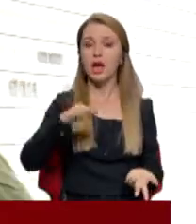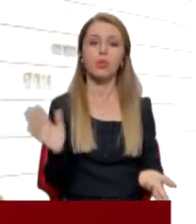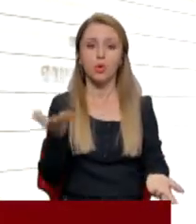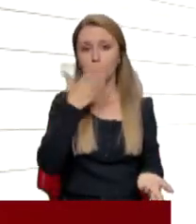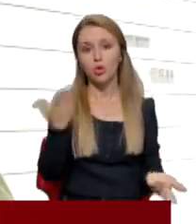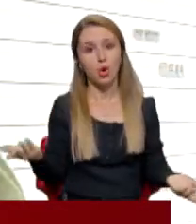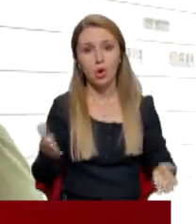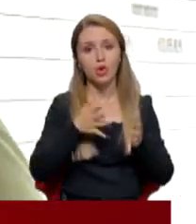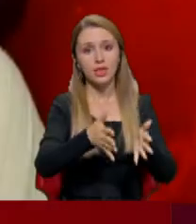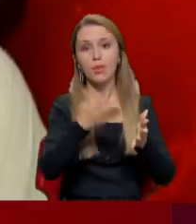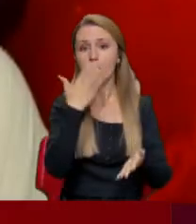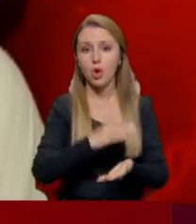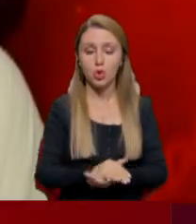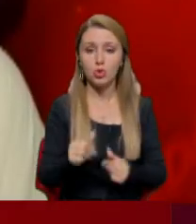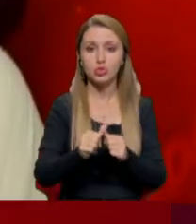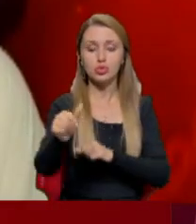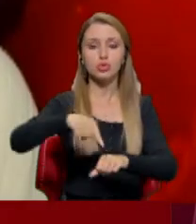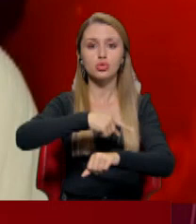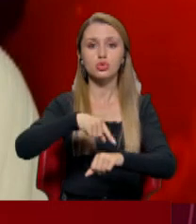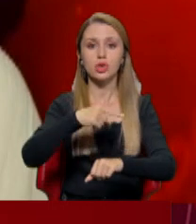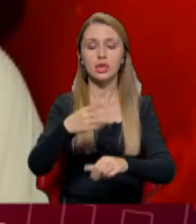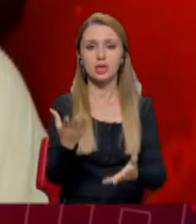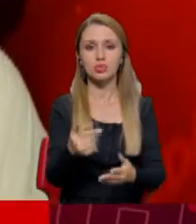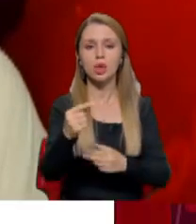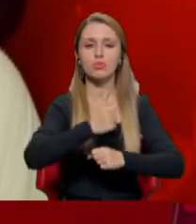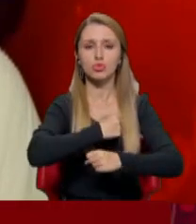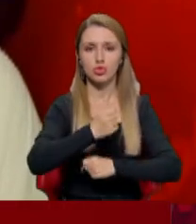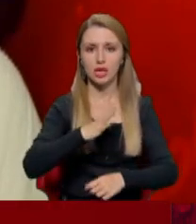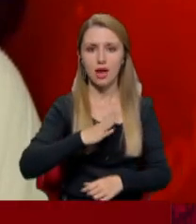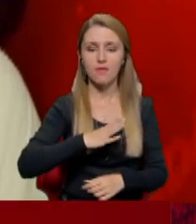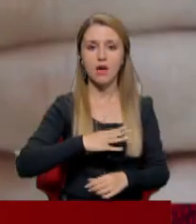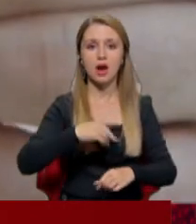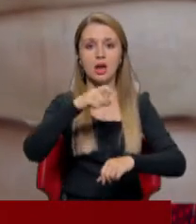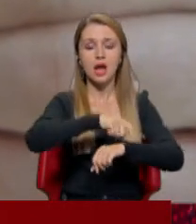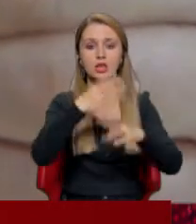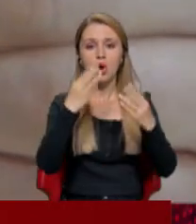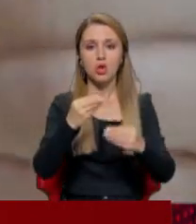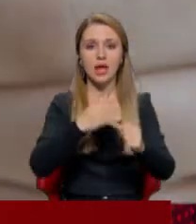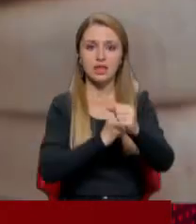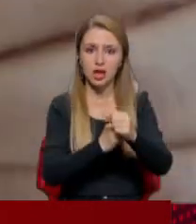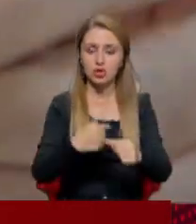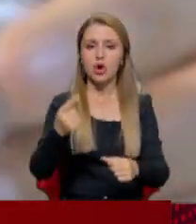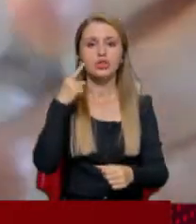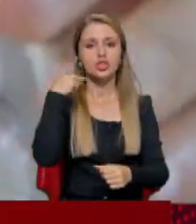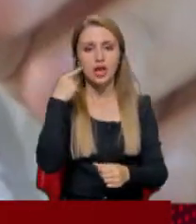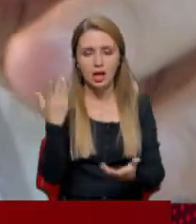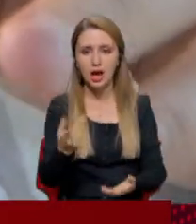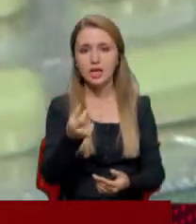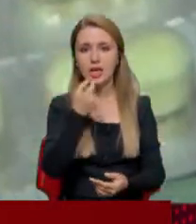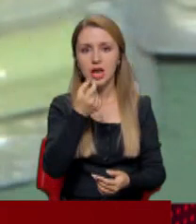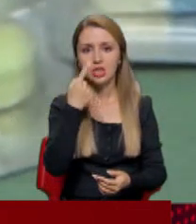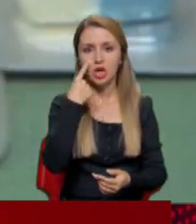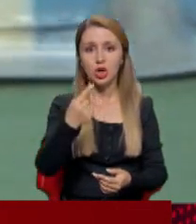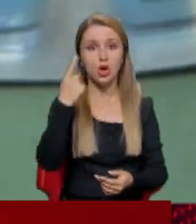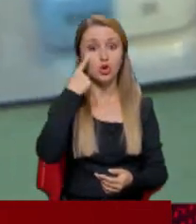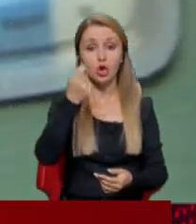Yokmuş. Depolarda yokmuş. Uzun süredir yoklarla mücadele ediyoruz. Özellikle kronik hastalıkta kullanılan tansiyon ilaçları, şeker ilaçları, birçok alanda